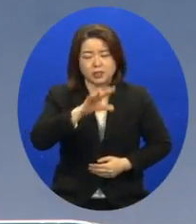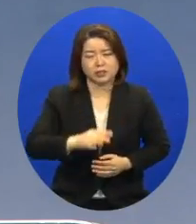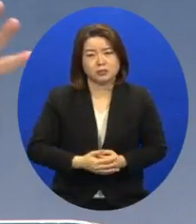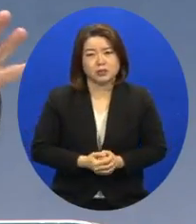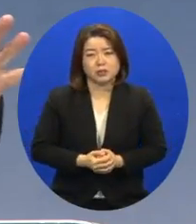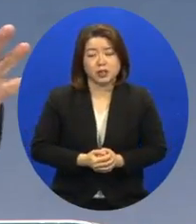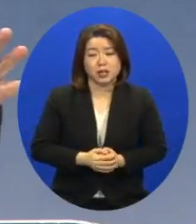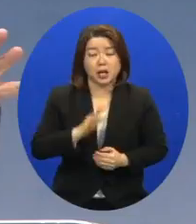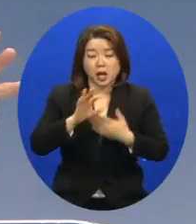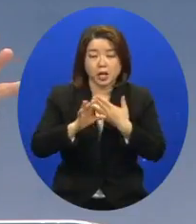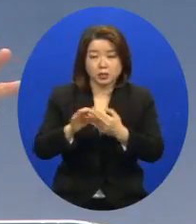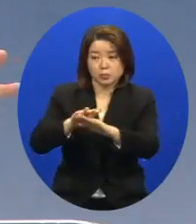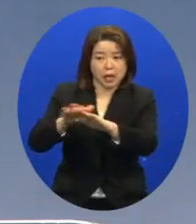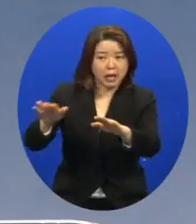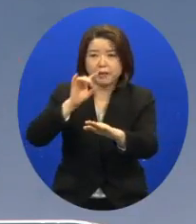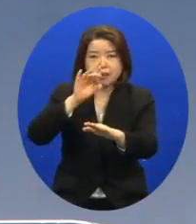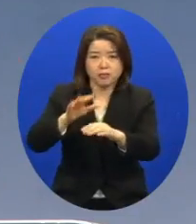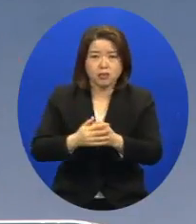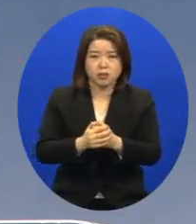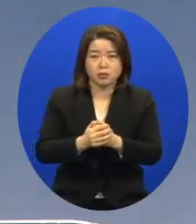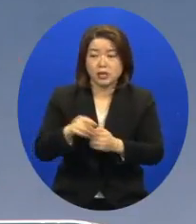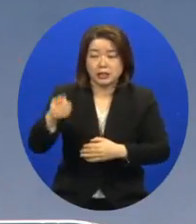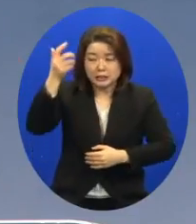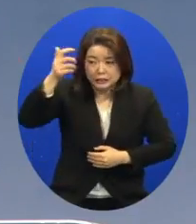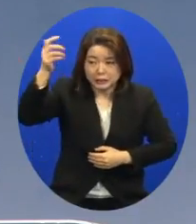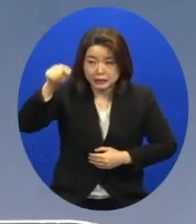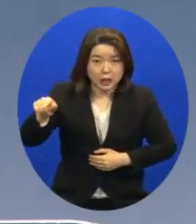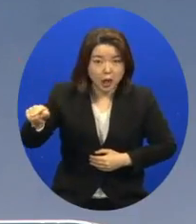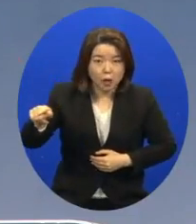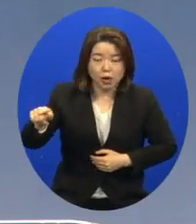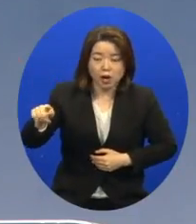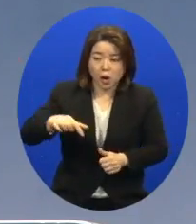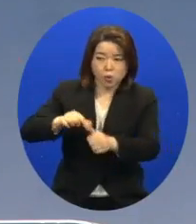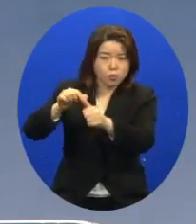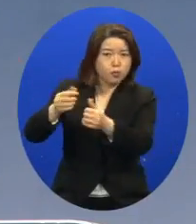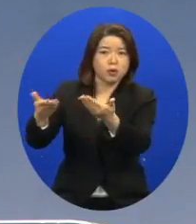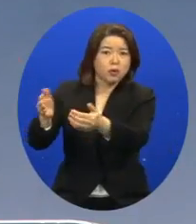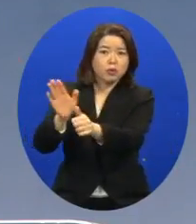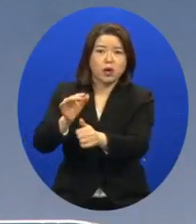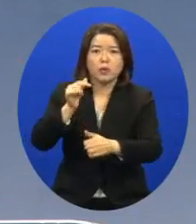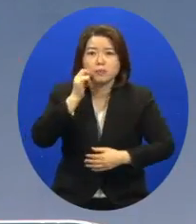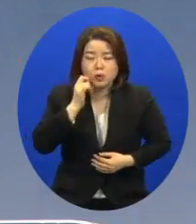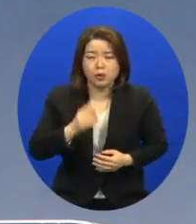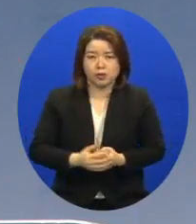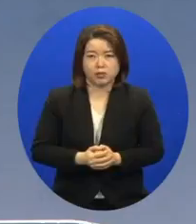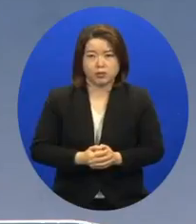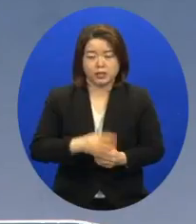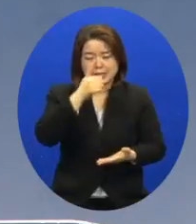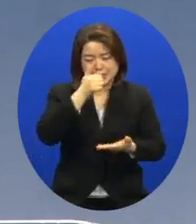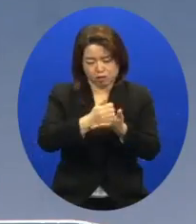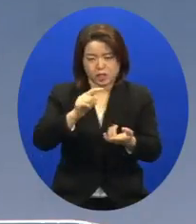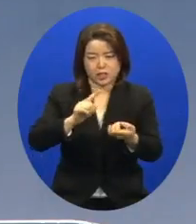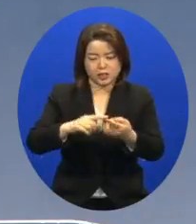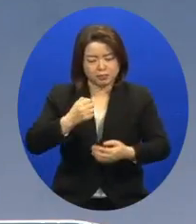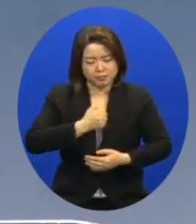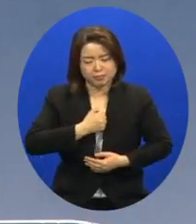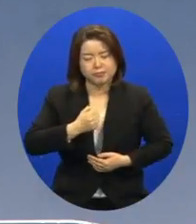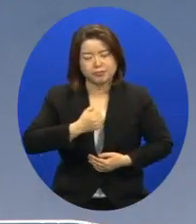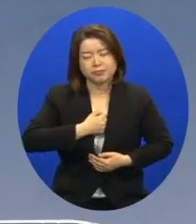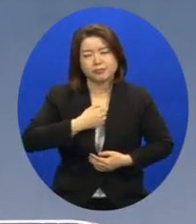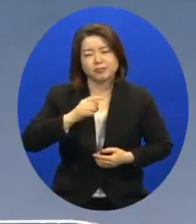그러면 해결 안 됩니다 그 영혼 구원 밭 시킬 수도 없습니다 죄 안에 통하니 먼저